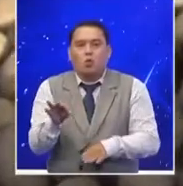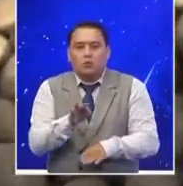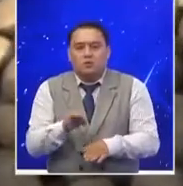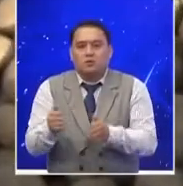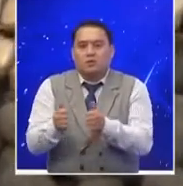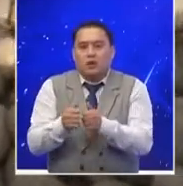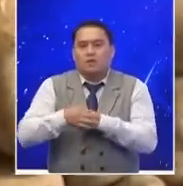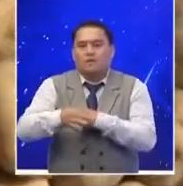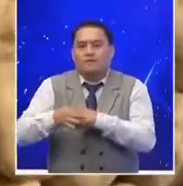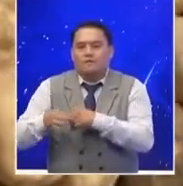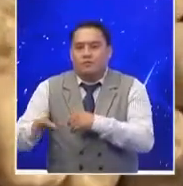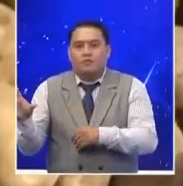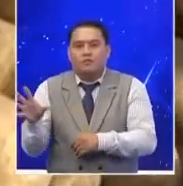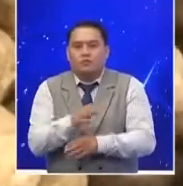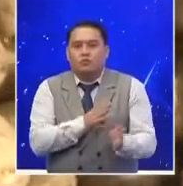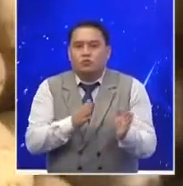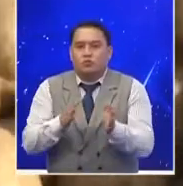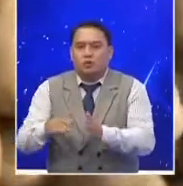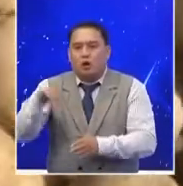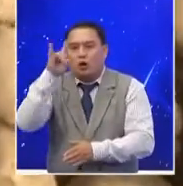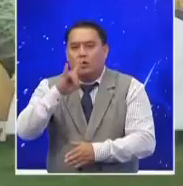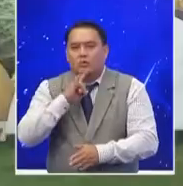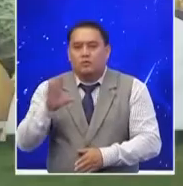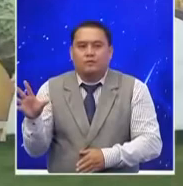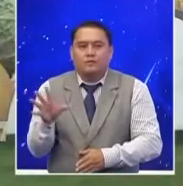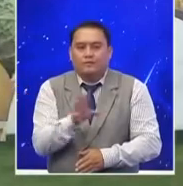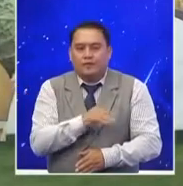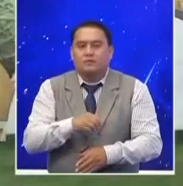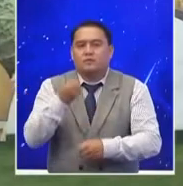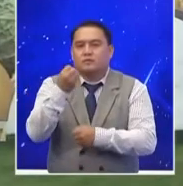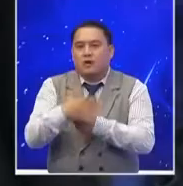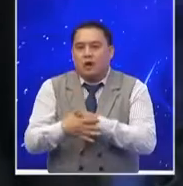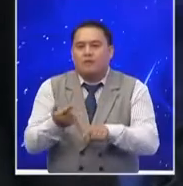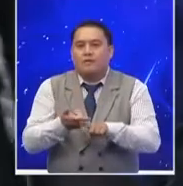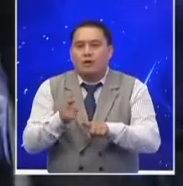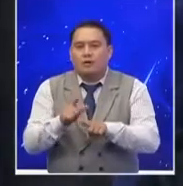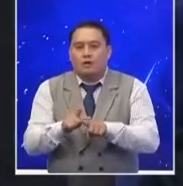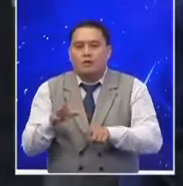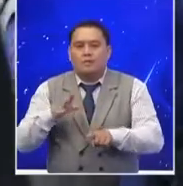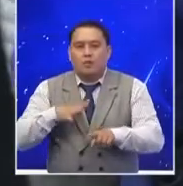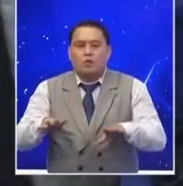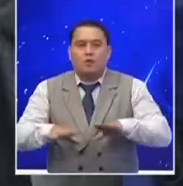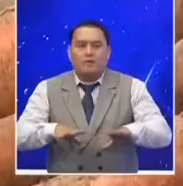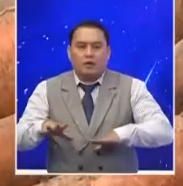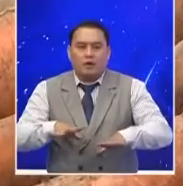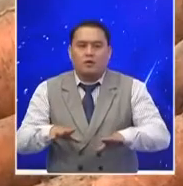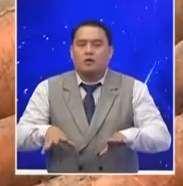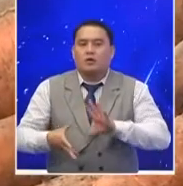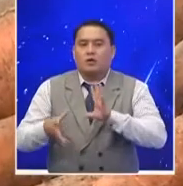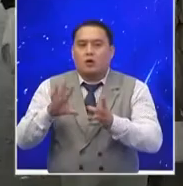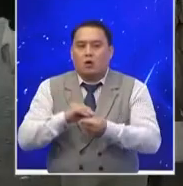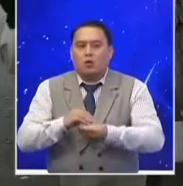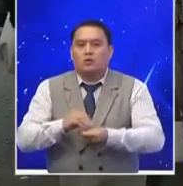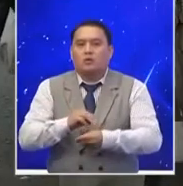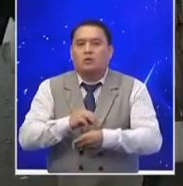прилегающего мегаполиса Алматы, но и систематически проводят сельскохозяйственные ярмарки в столице. Вот и в этот раз для жителей и гостей Нур-Султана была развернута первая в этом